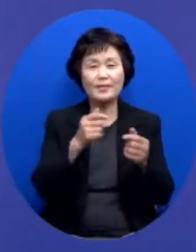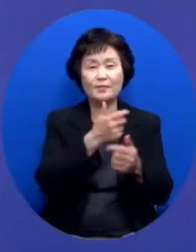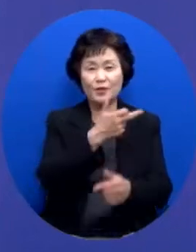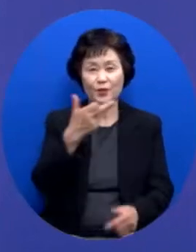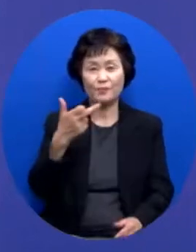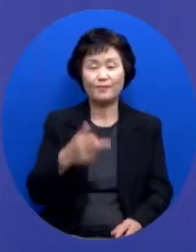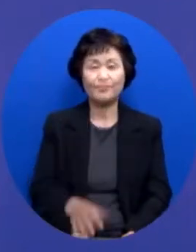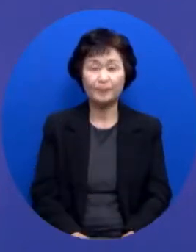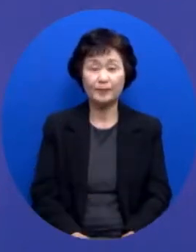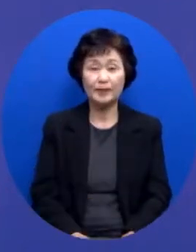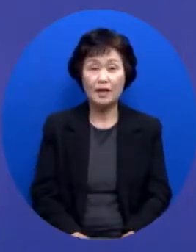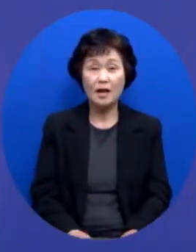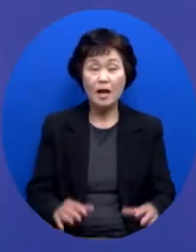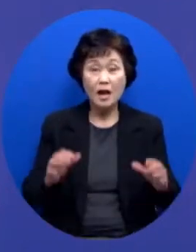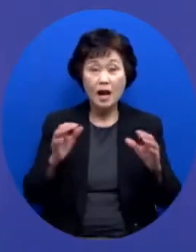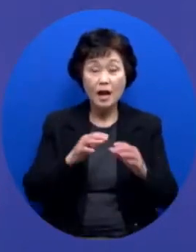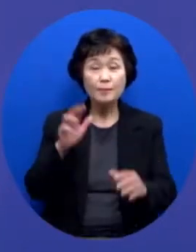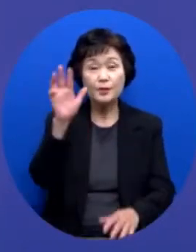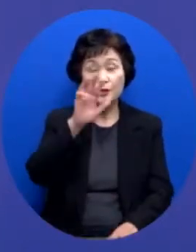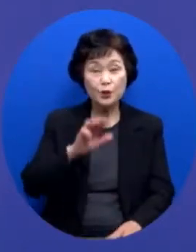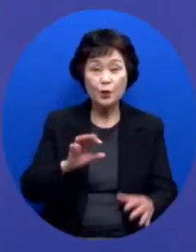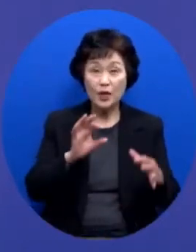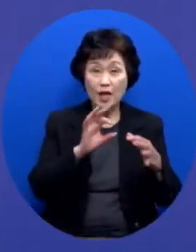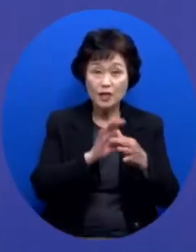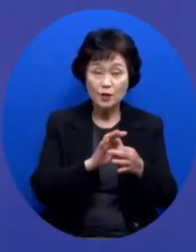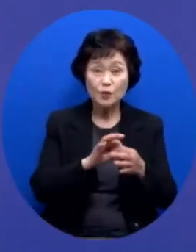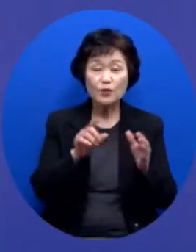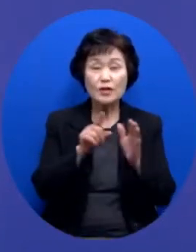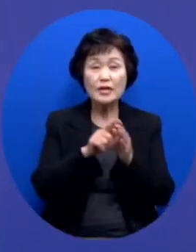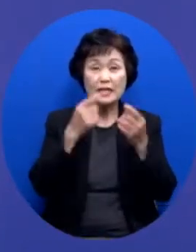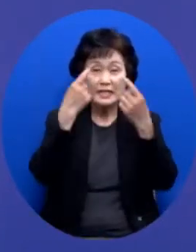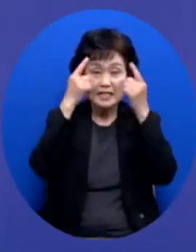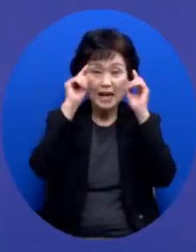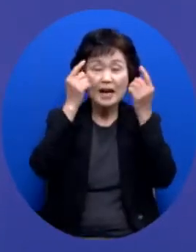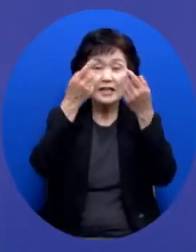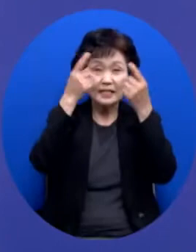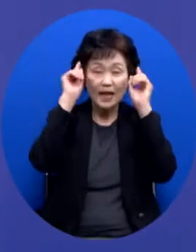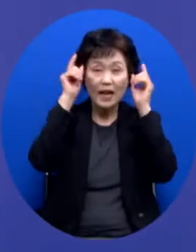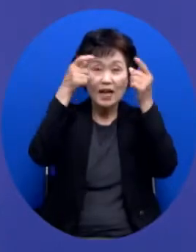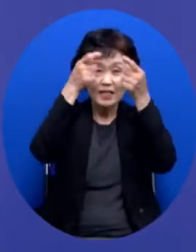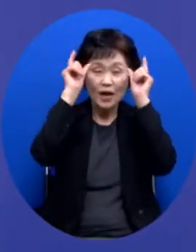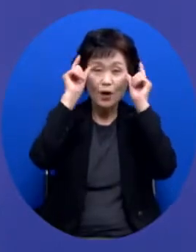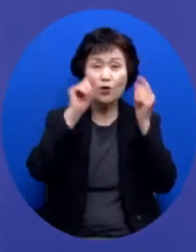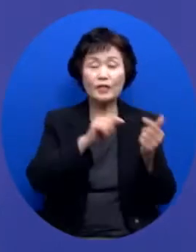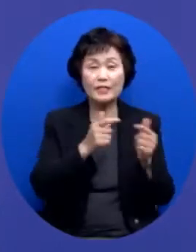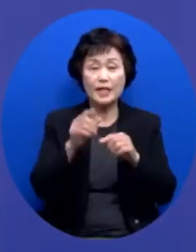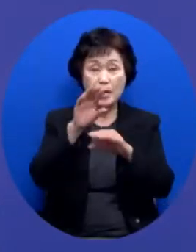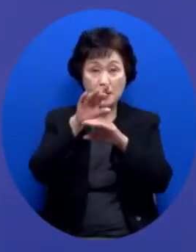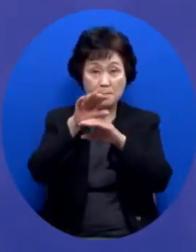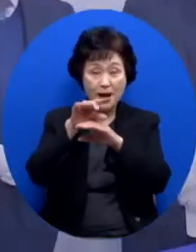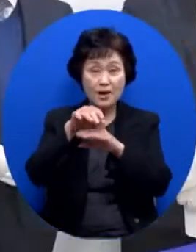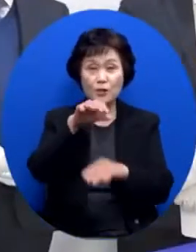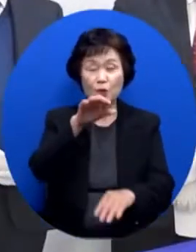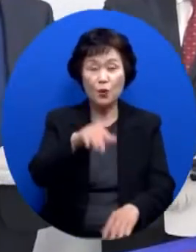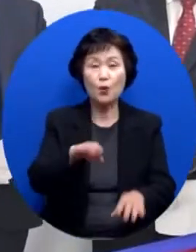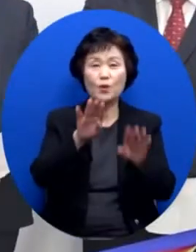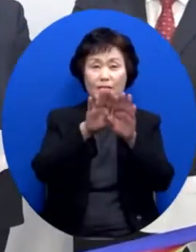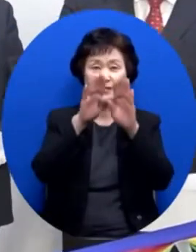대한 예수교 장로회 합신 총 의 소속 합동신학대학원대학교 가 방송 스튜디오를 개관 했습니다